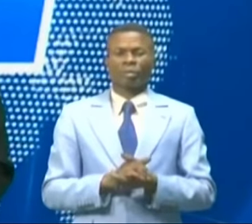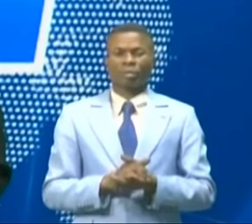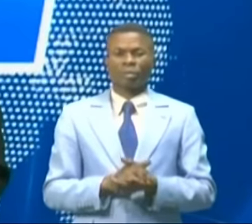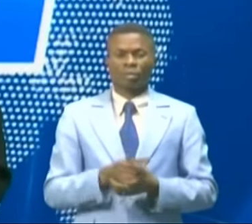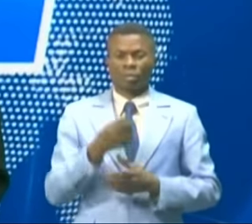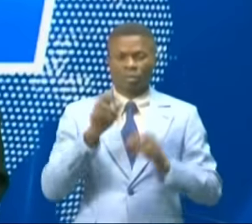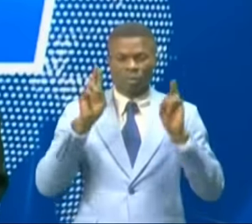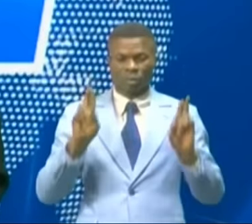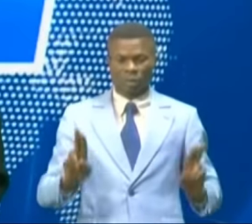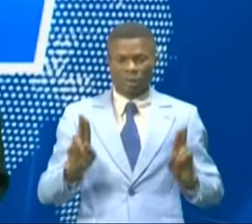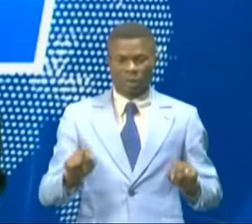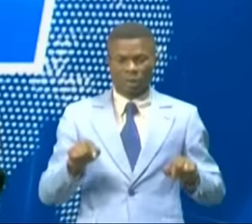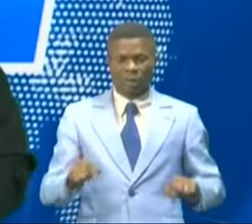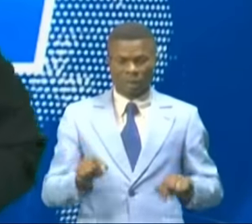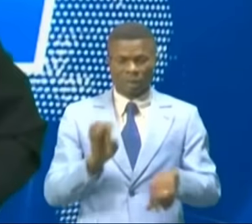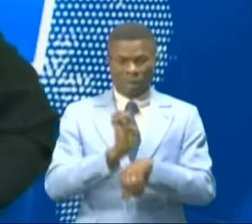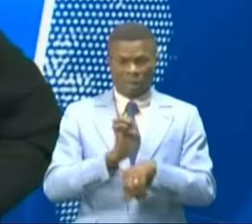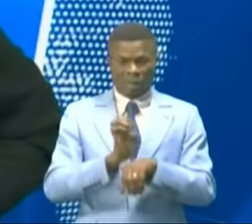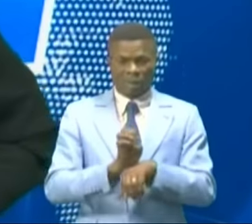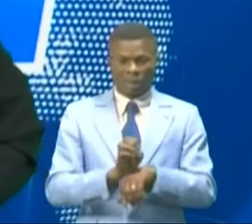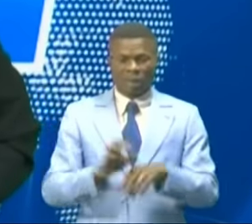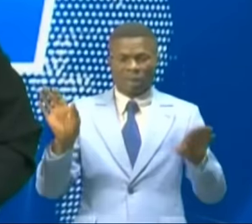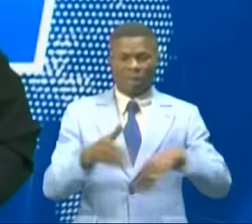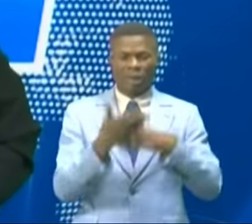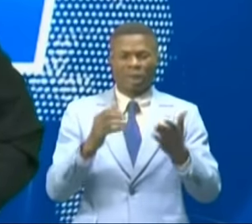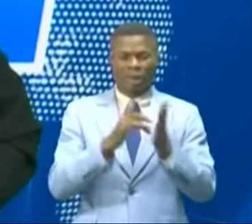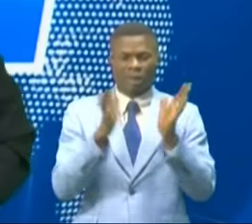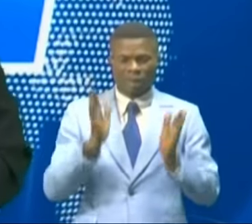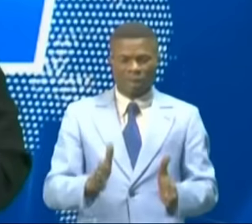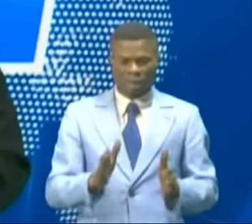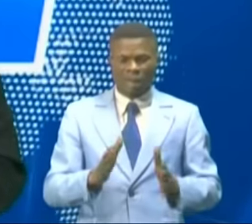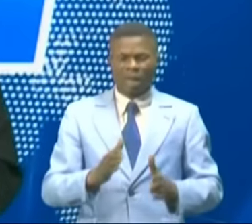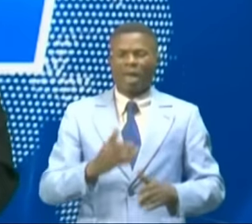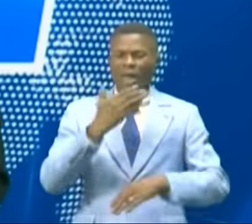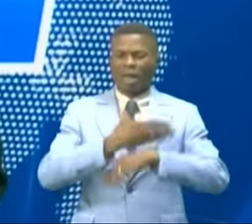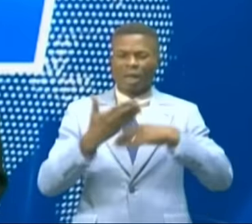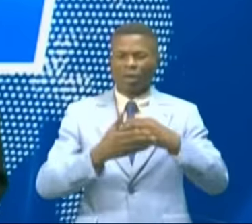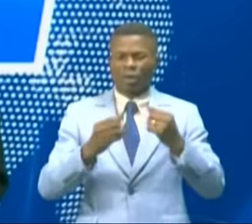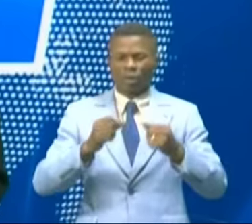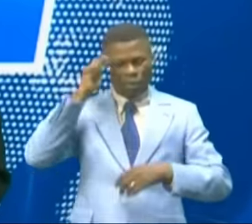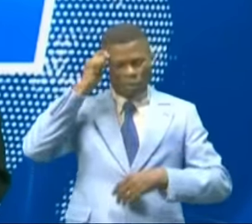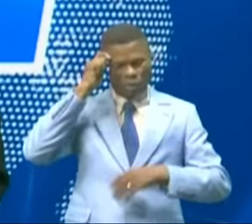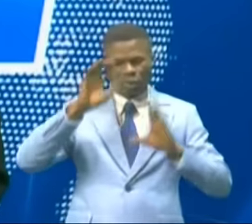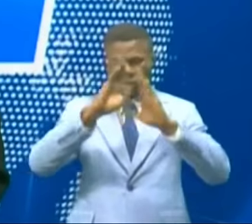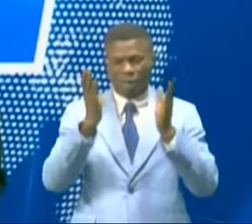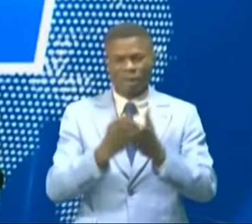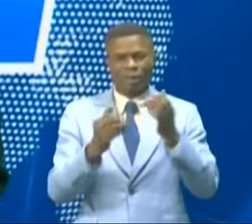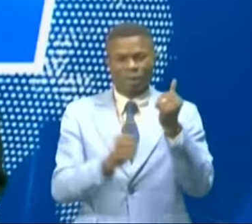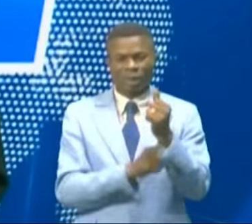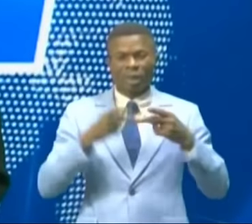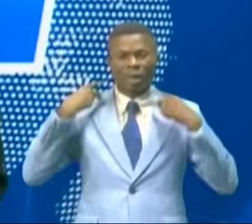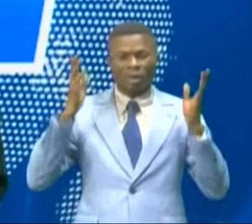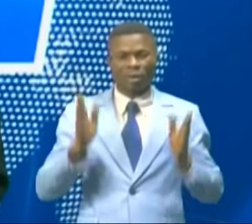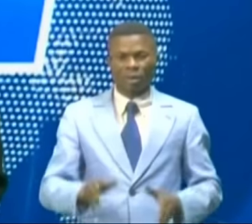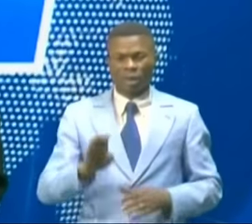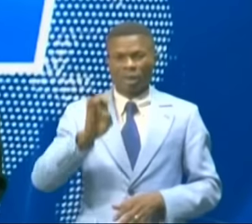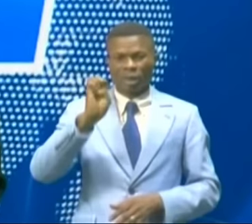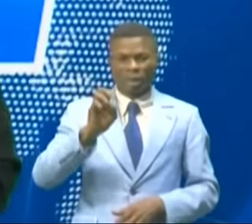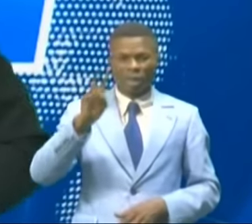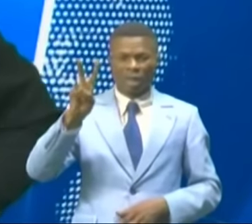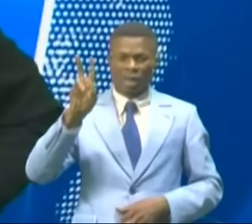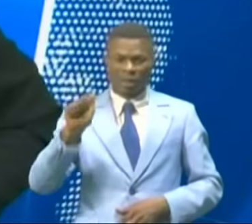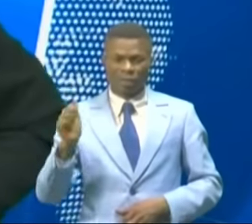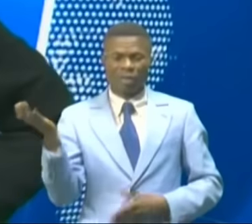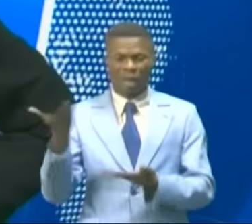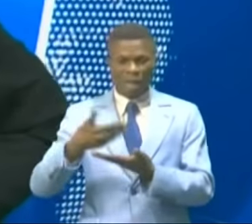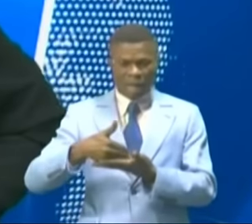Parlons religion à présent. Sa chanson chrétienne édifiante restera dans la mémoire collective. Le pasteur Evan Bikay revient